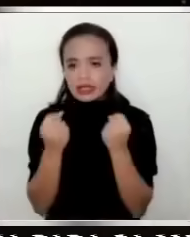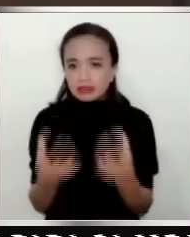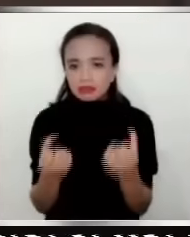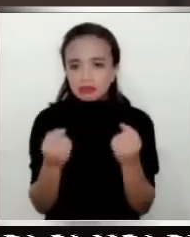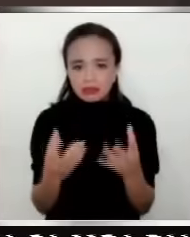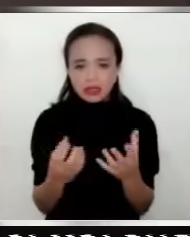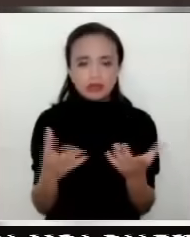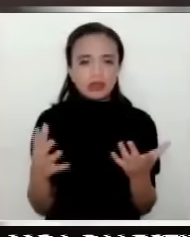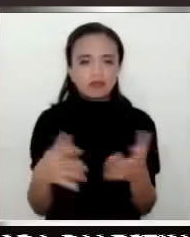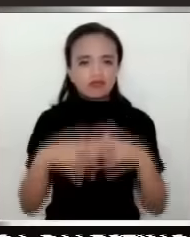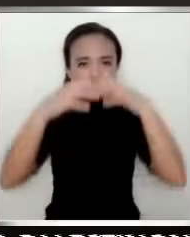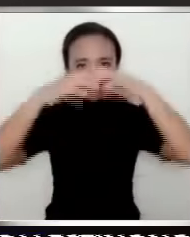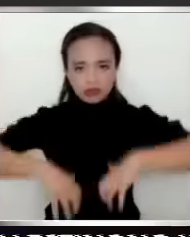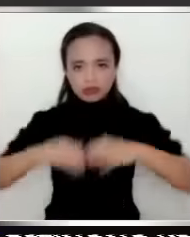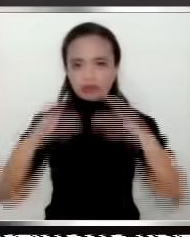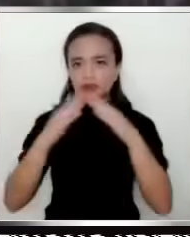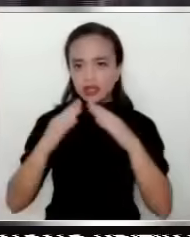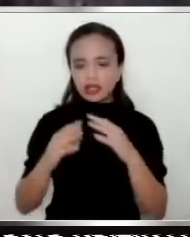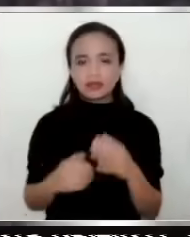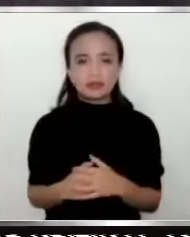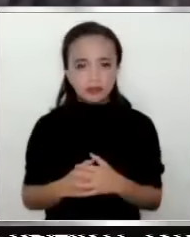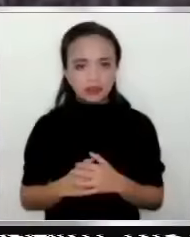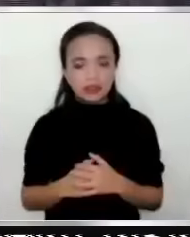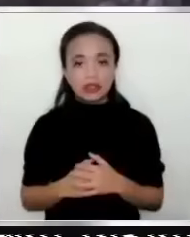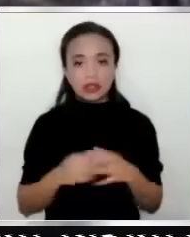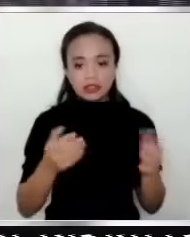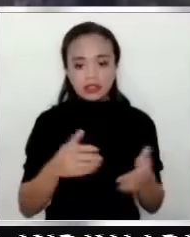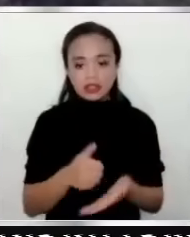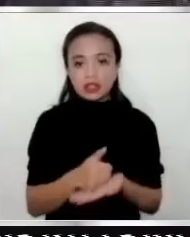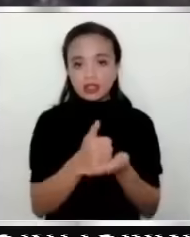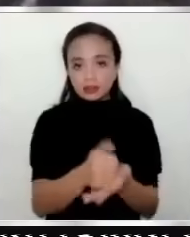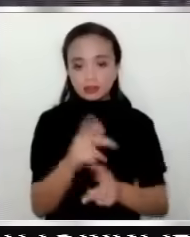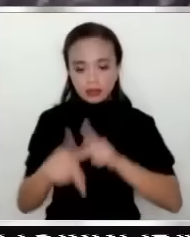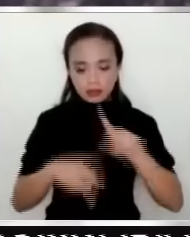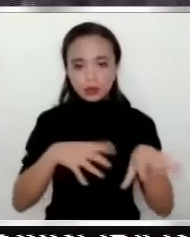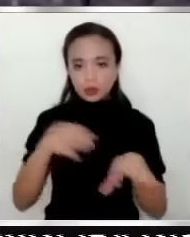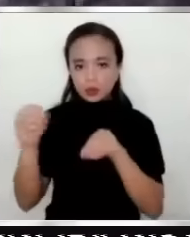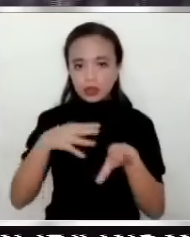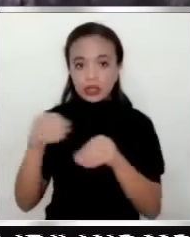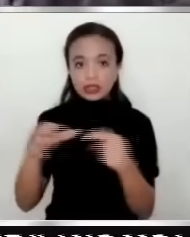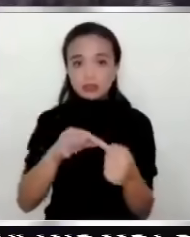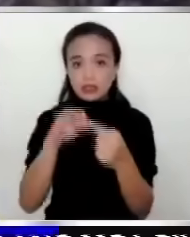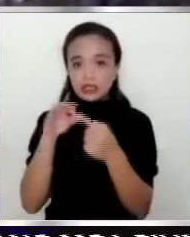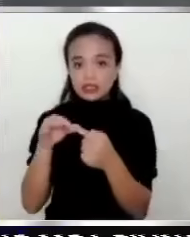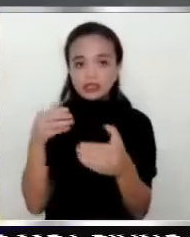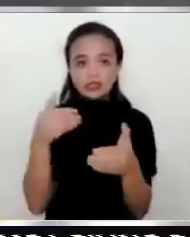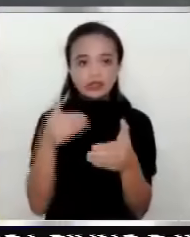bahay. Pinalilikas ang ilang residente, lalo na mga nakatira sa bahagi ng Queensland.